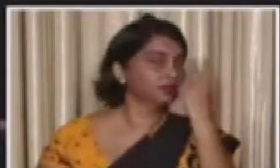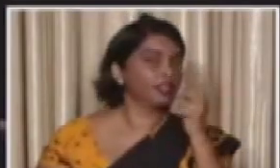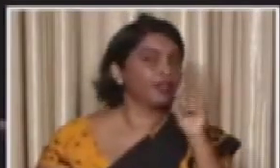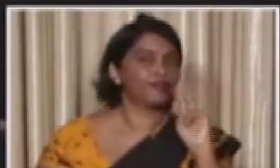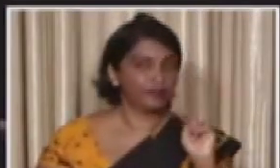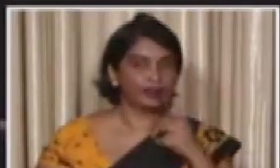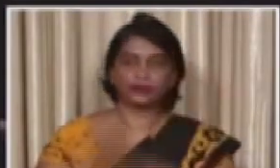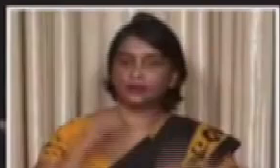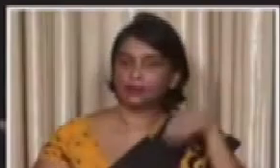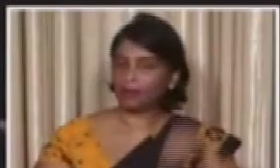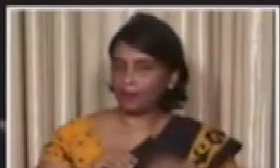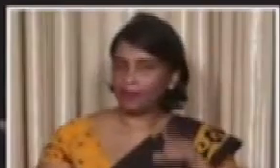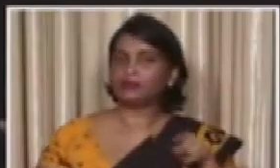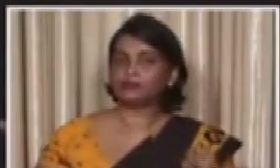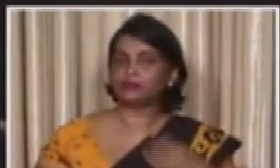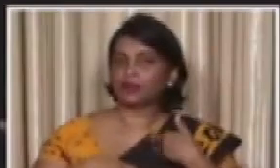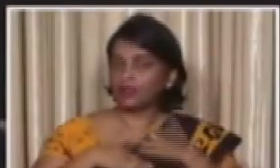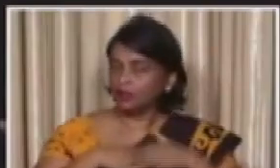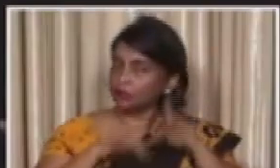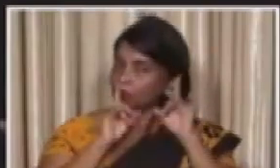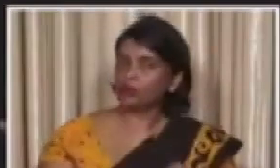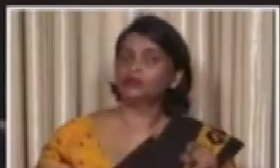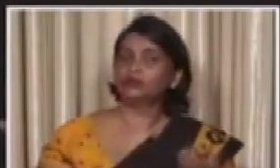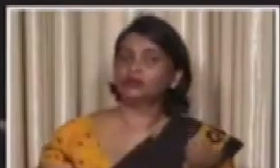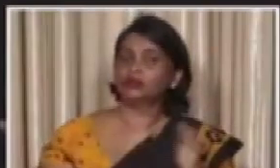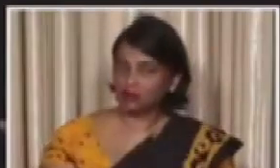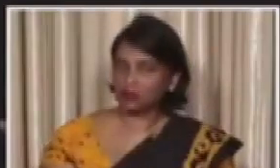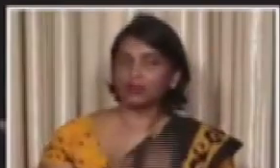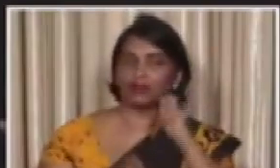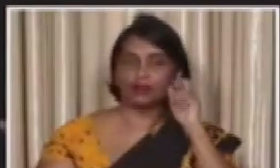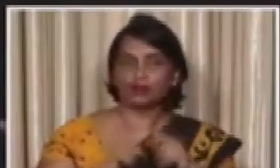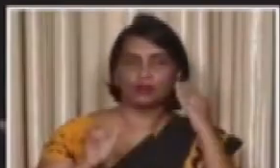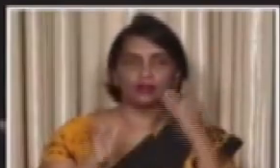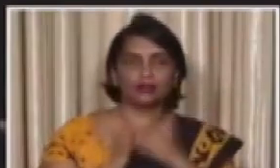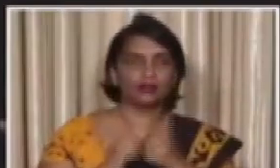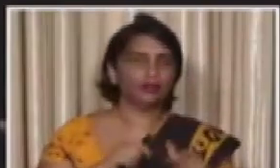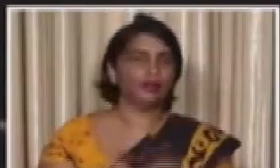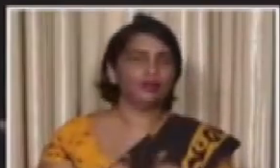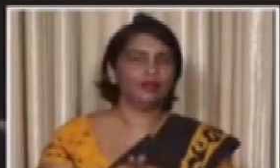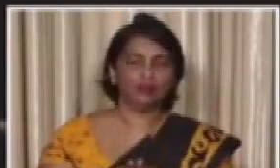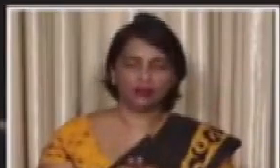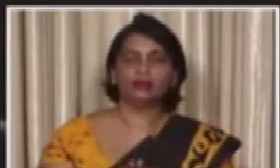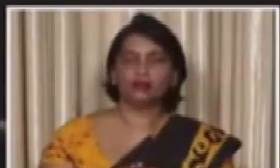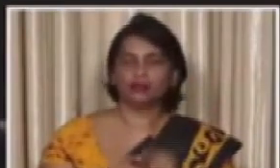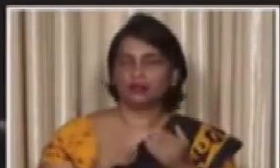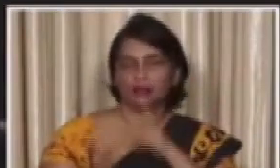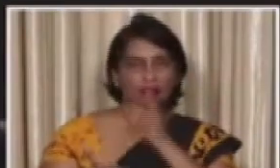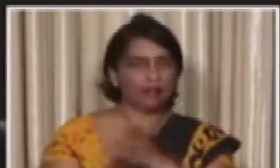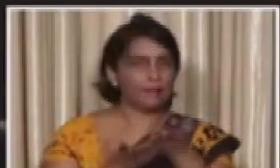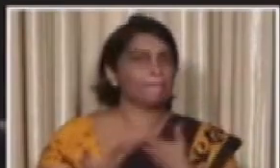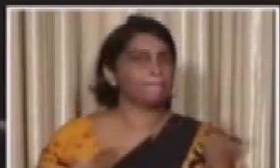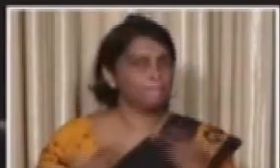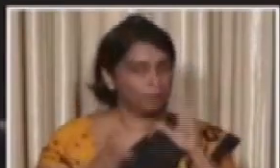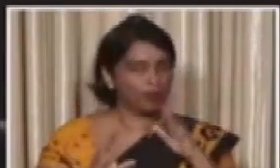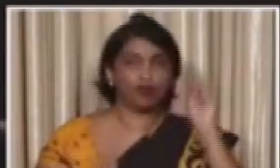2020 මැතිවරණවලදී සිදු කළා මෙන් තවදුරටත් ජනතාව රවට්ටන්න, මුලා කරන්න කළ නොහැකි පොරොන්දු ප්‍රකාශයට